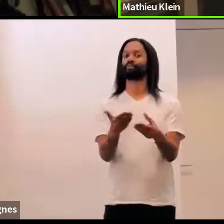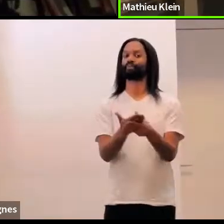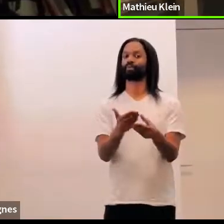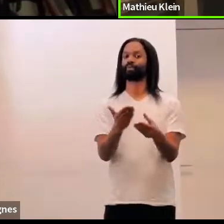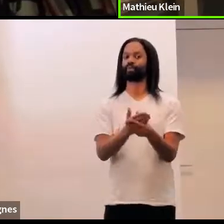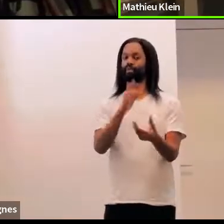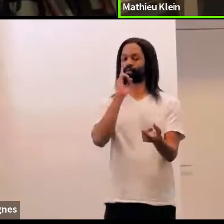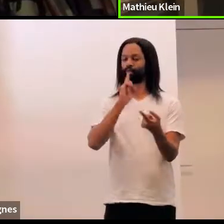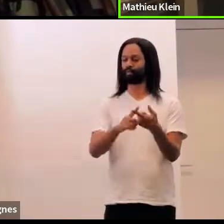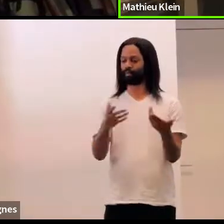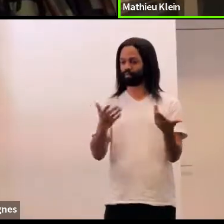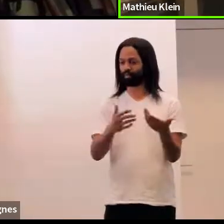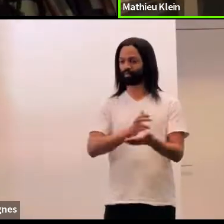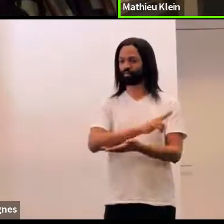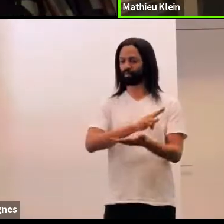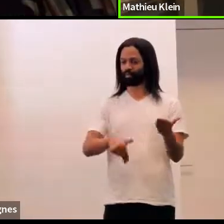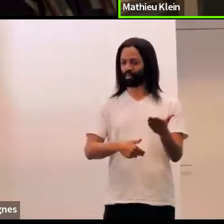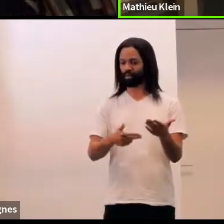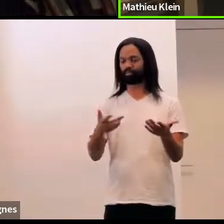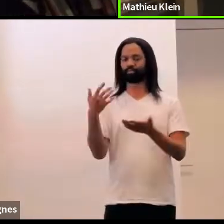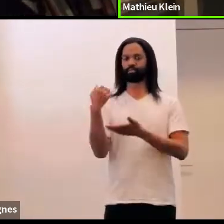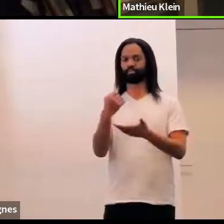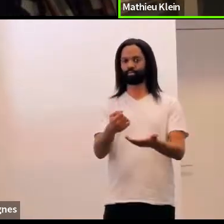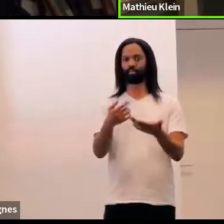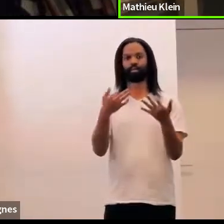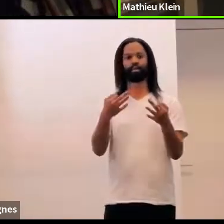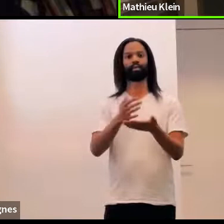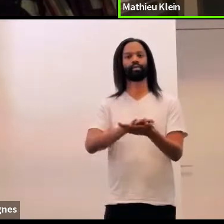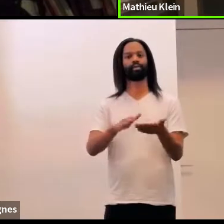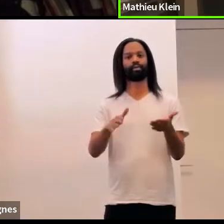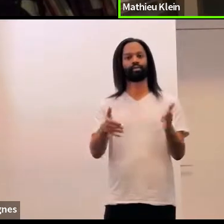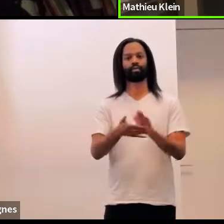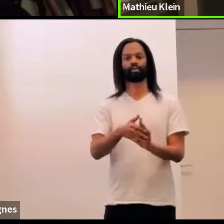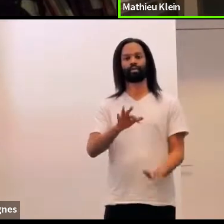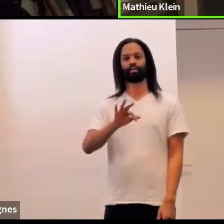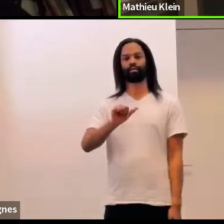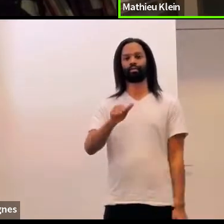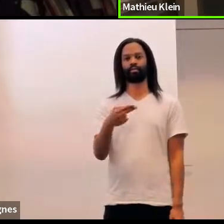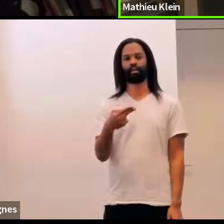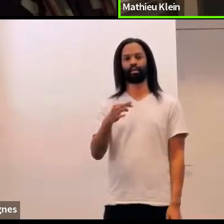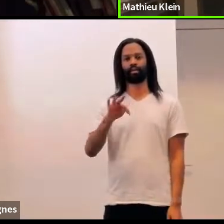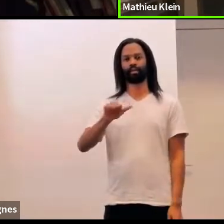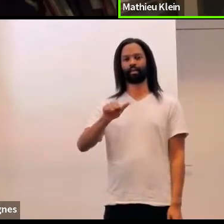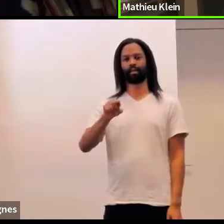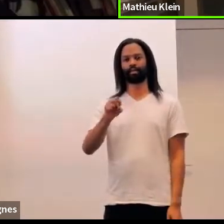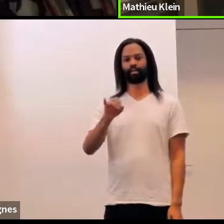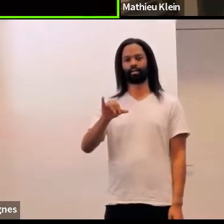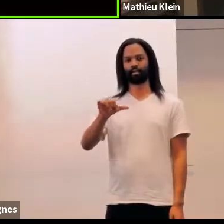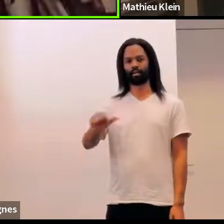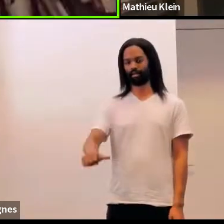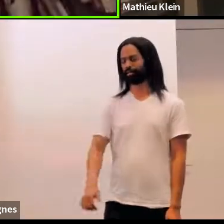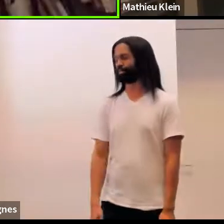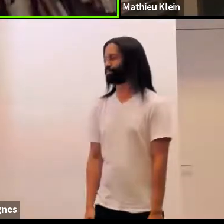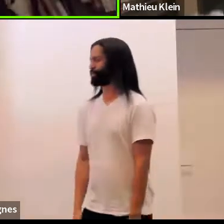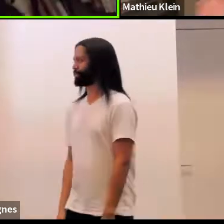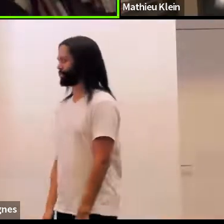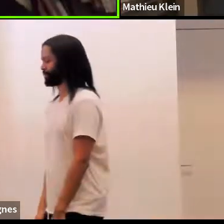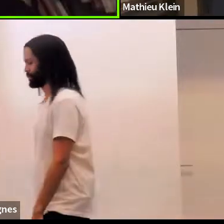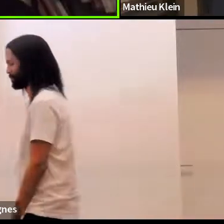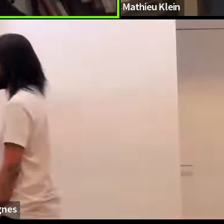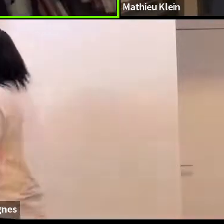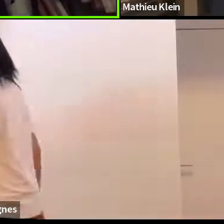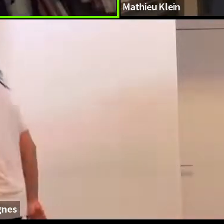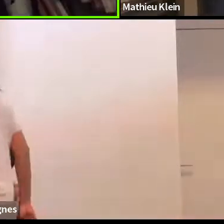un contrat de succession dans le cadre de l'association Fantasia. Oui, alors vous vous souvenez peut-être que nous